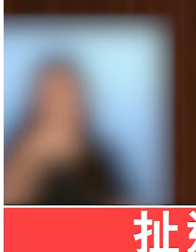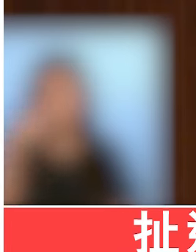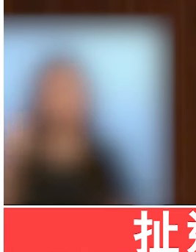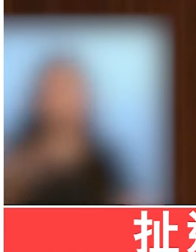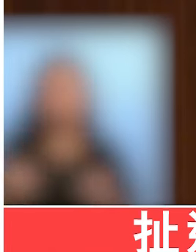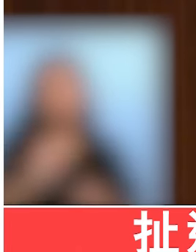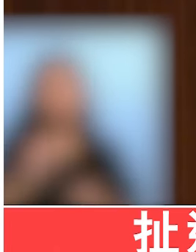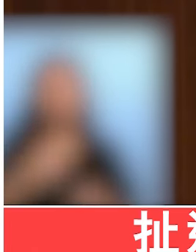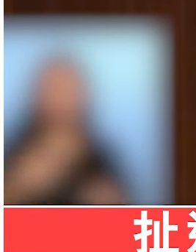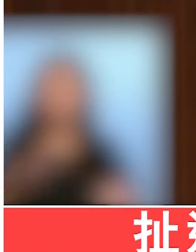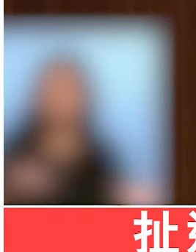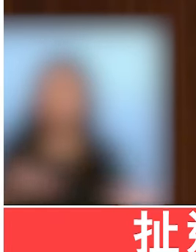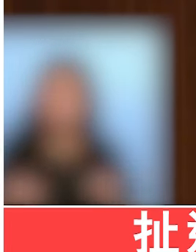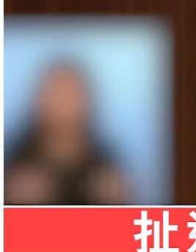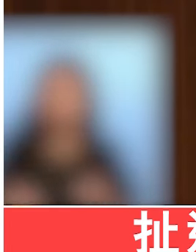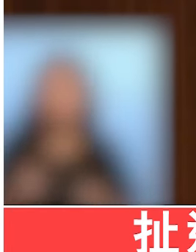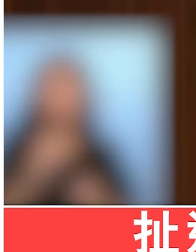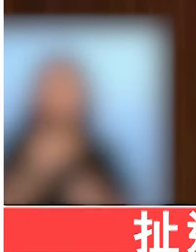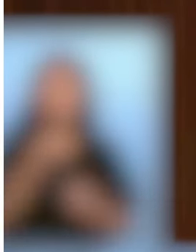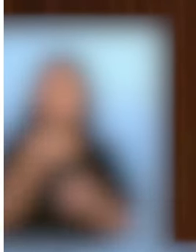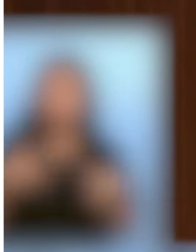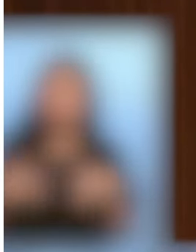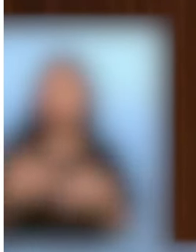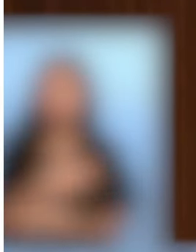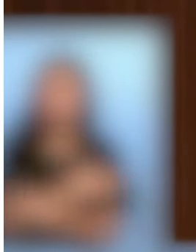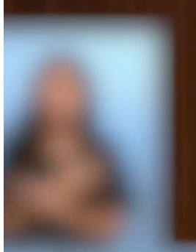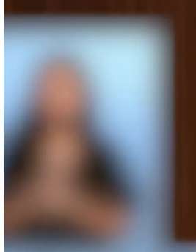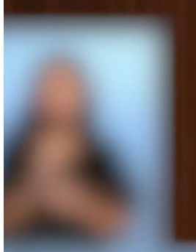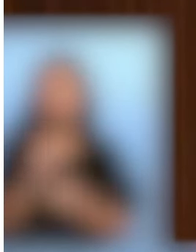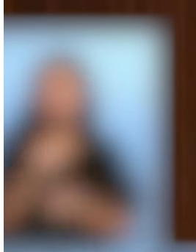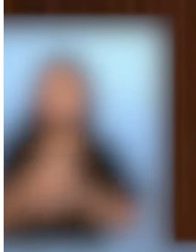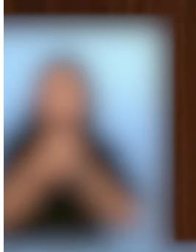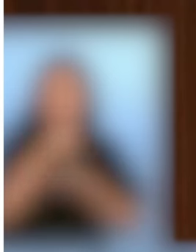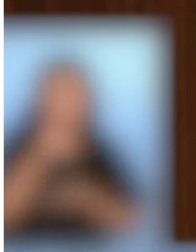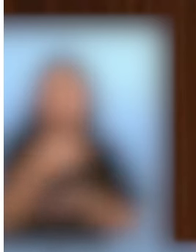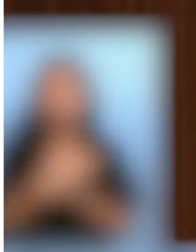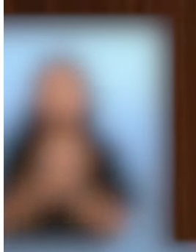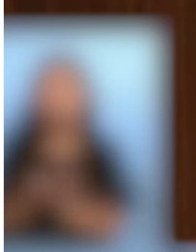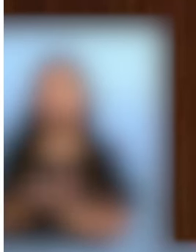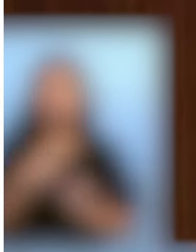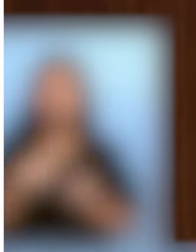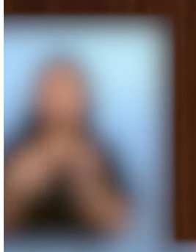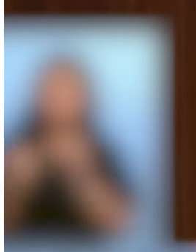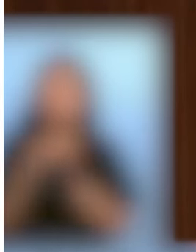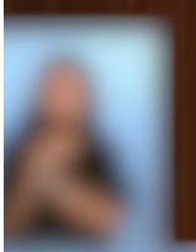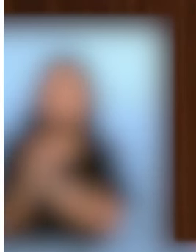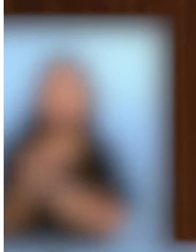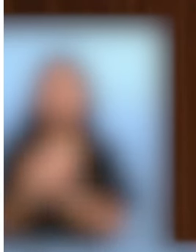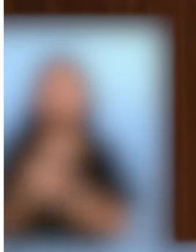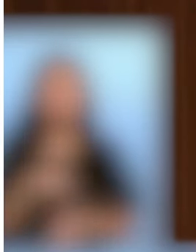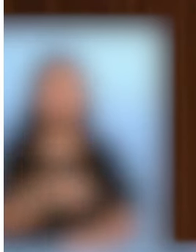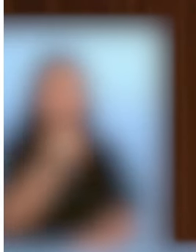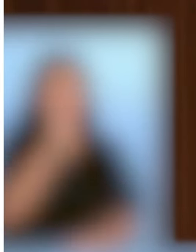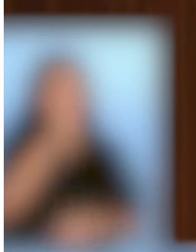睦。咁所以我覺得即係教育係好緊要嘅，而且教育唔係淨係學校嘅責任，家長有責任，社會有責任，傳媒